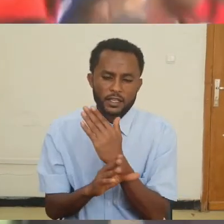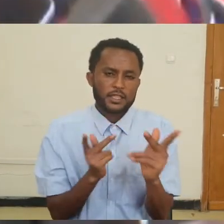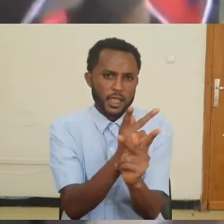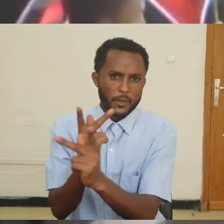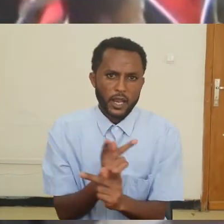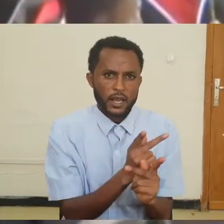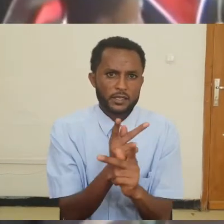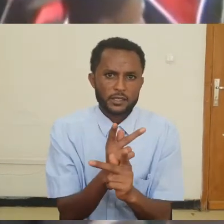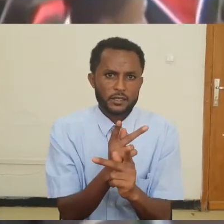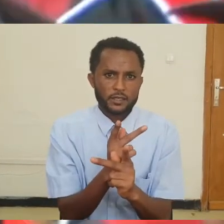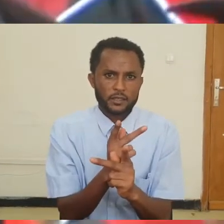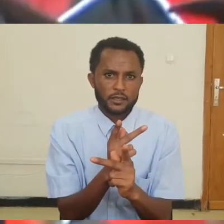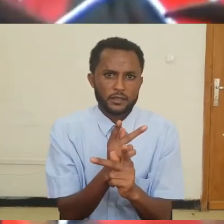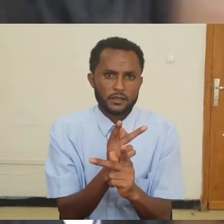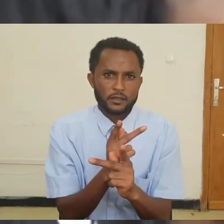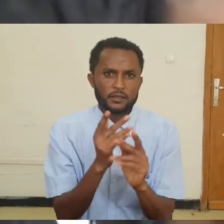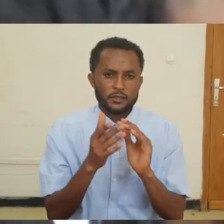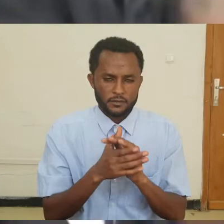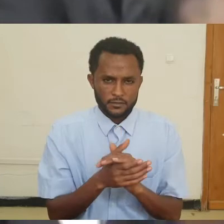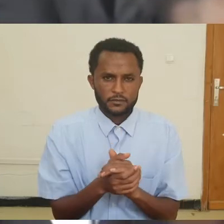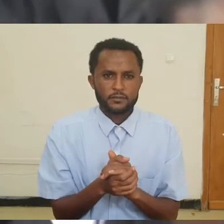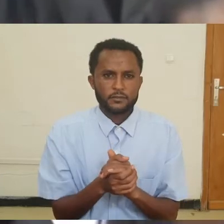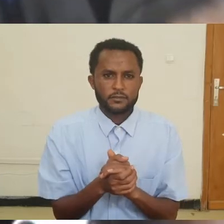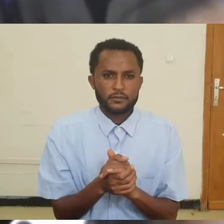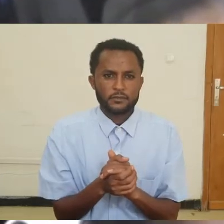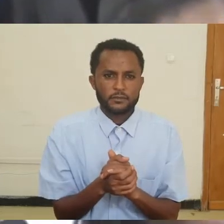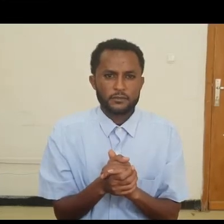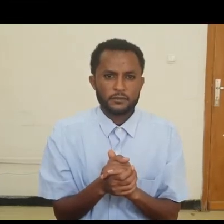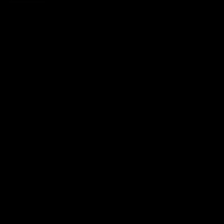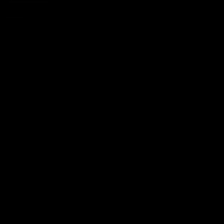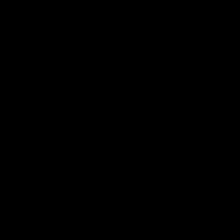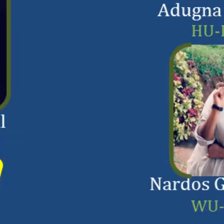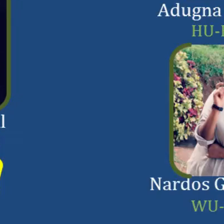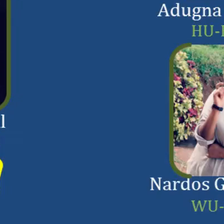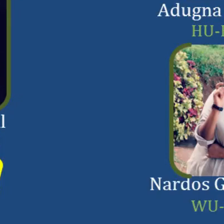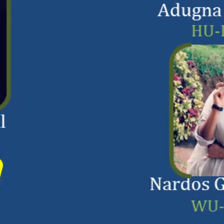ነገ ሀገራችን ትፈልገናለች። ነገ ሀገራችን ትጠብቀናለች።